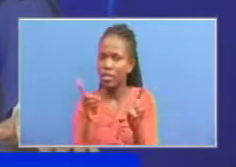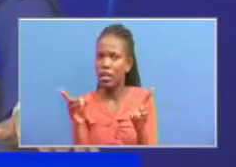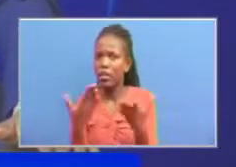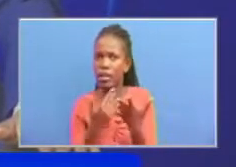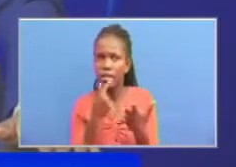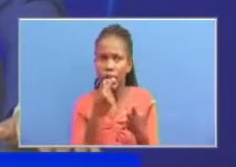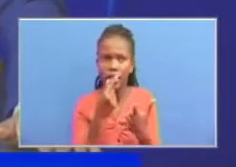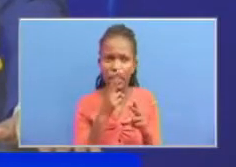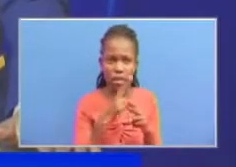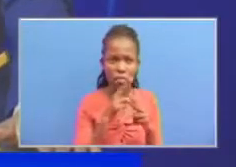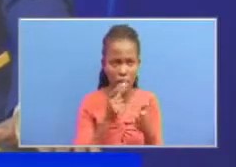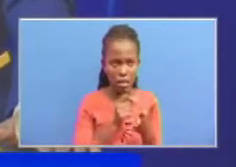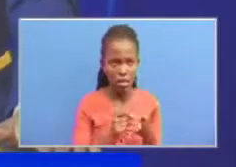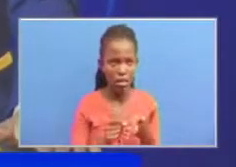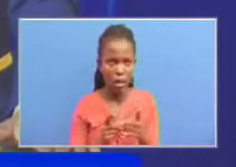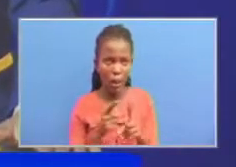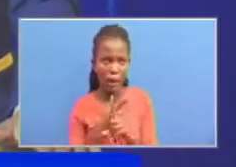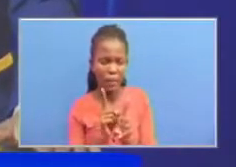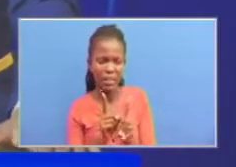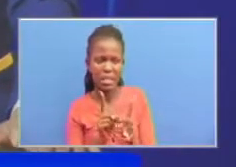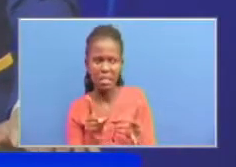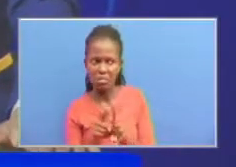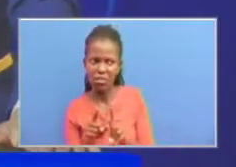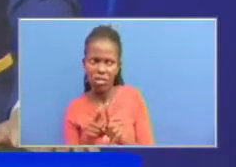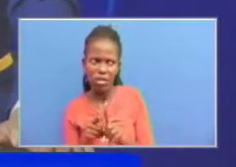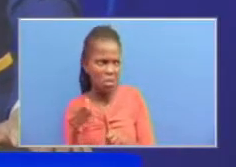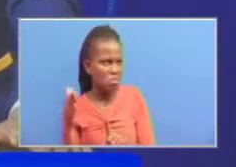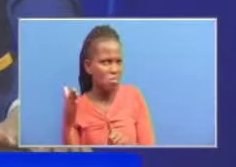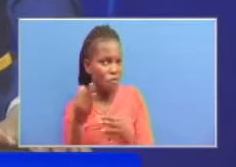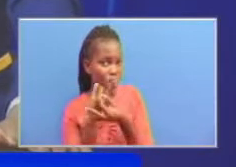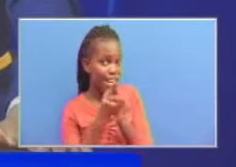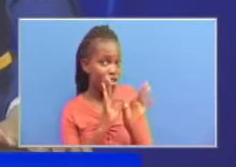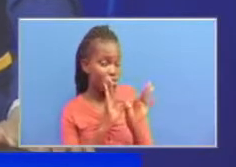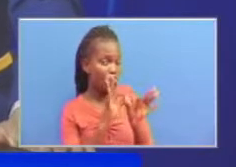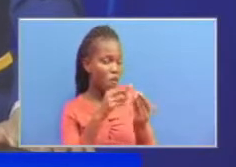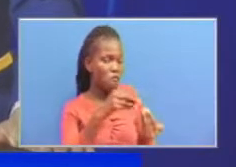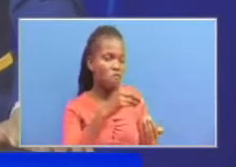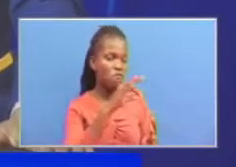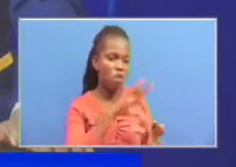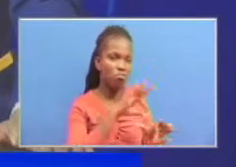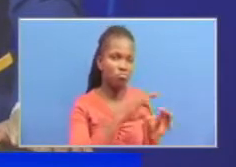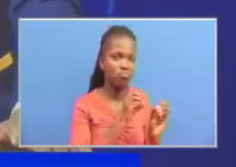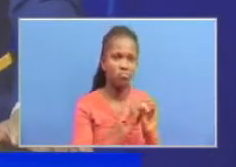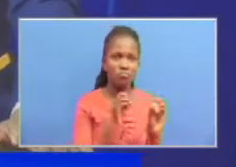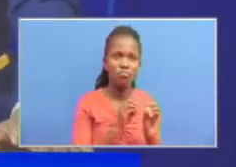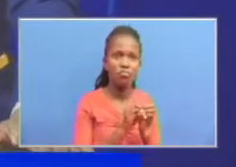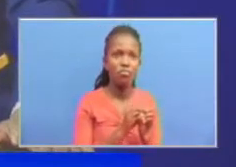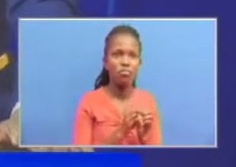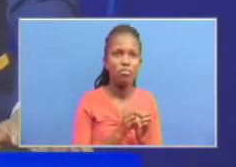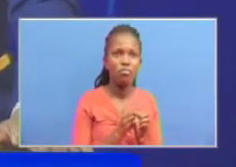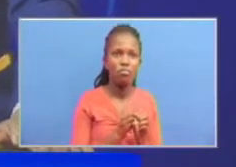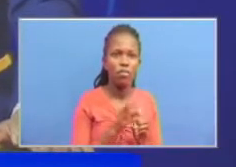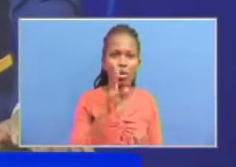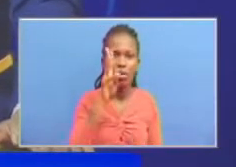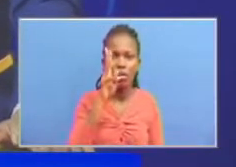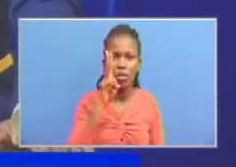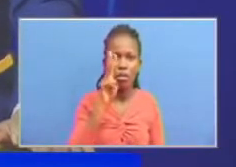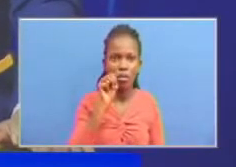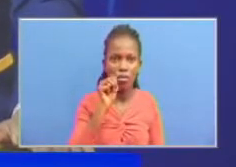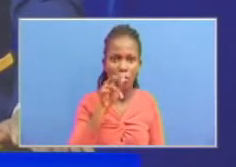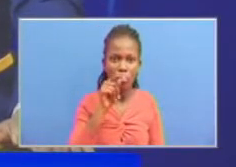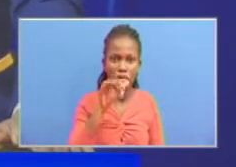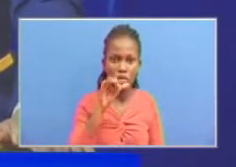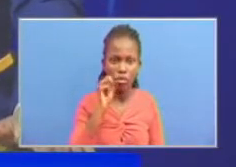masitwa tameya ndikitwe. Indi titaundu kuhithia wa raudhasio uwa kukuna kula. Josephine Mutiso niwe wasakuwa tamwene